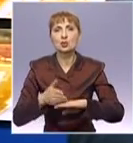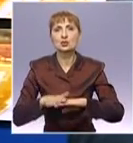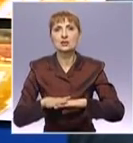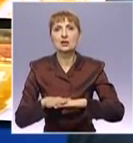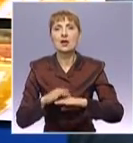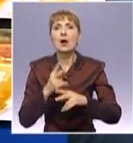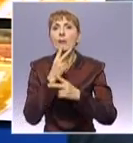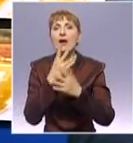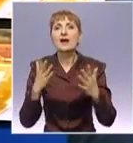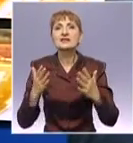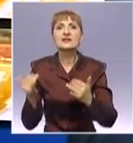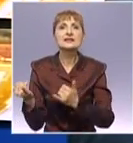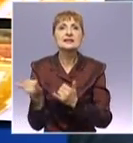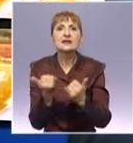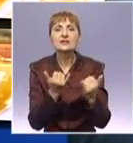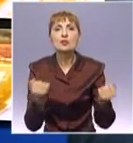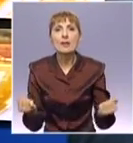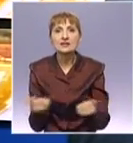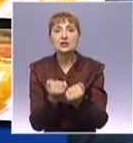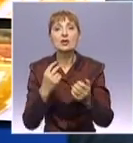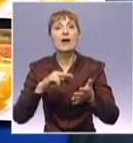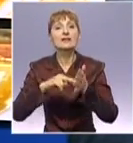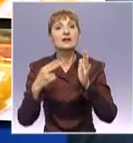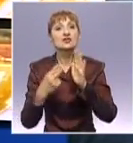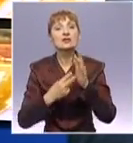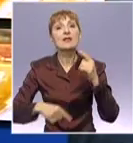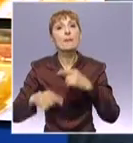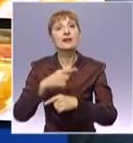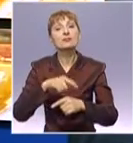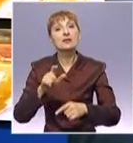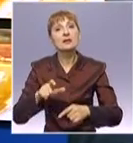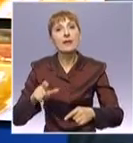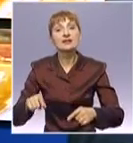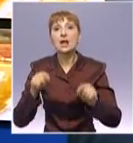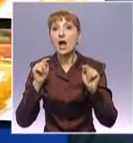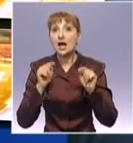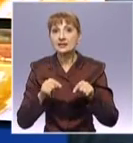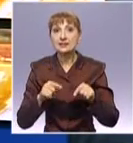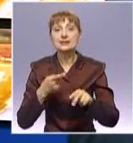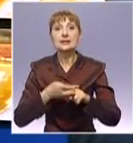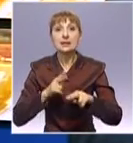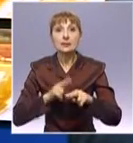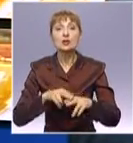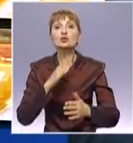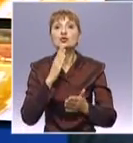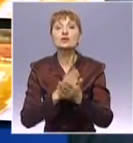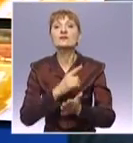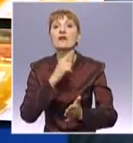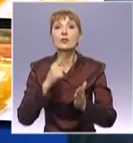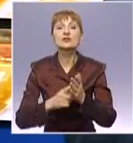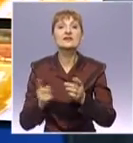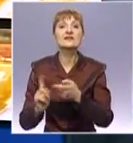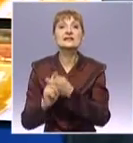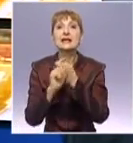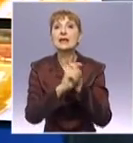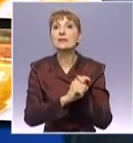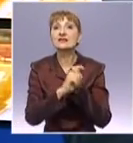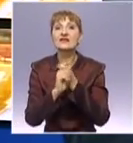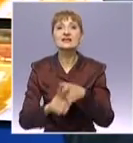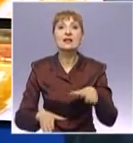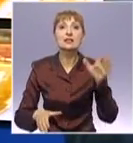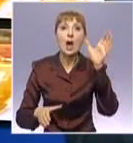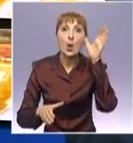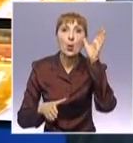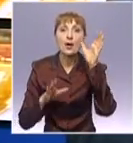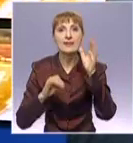показывали сервисную поддержку, но это все рассчитывалось на предпринимателей. А тут именно существует вопрос взаимосвязи именно науки и